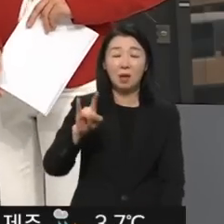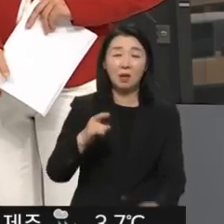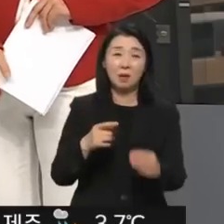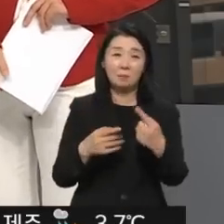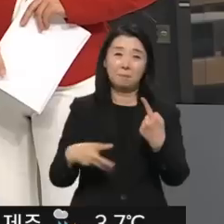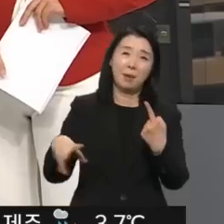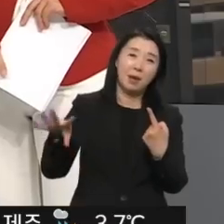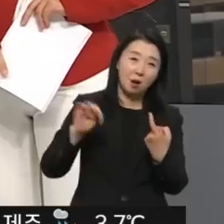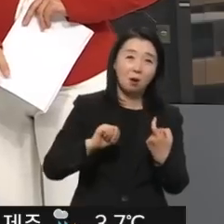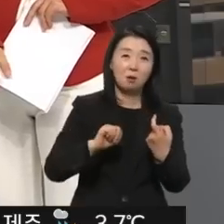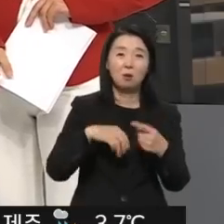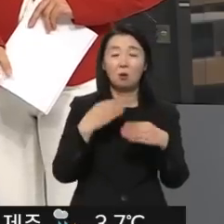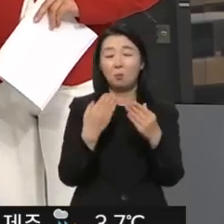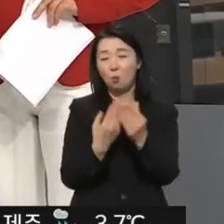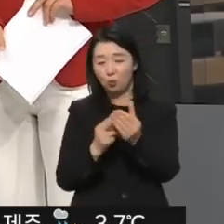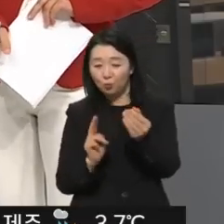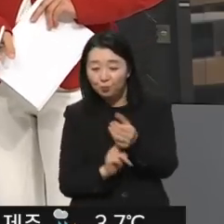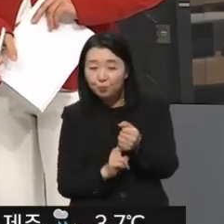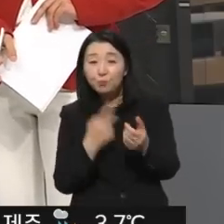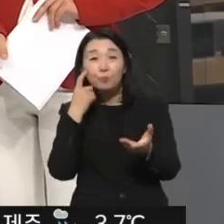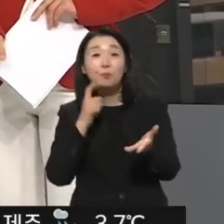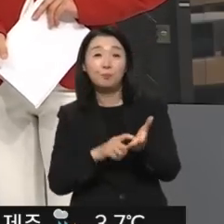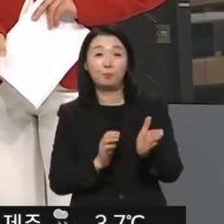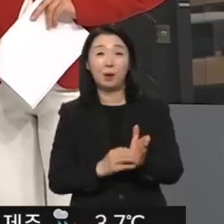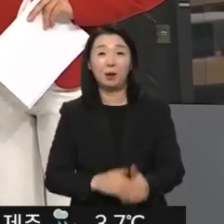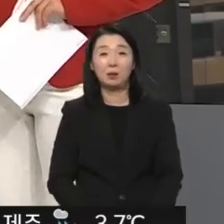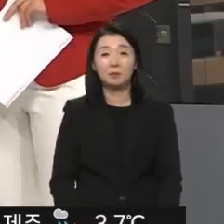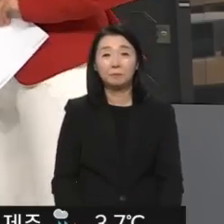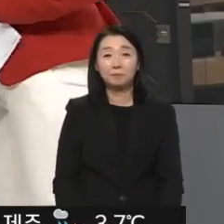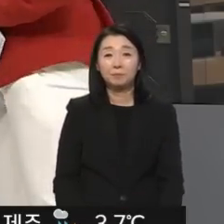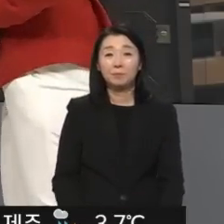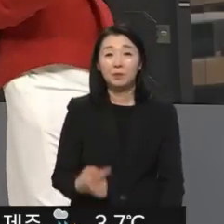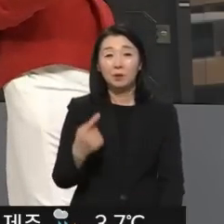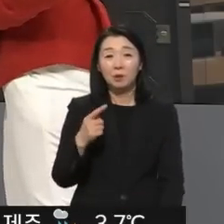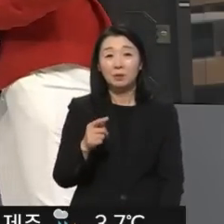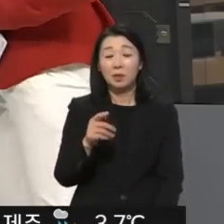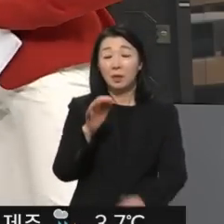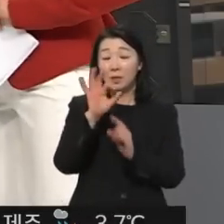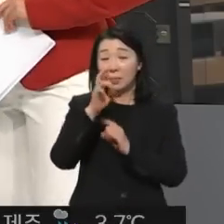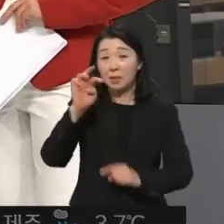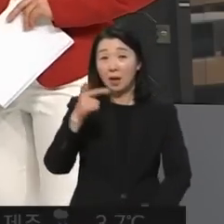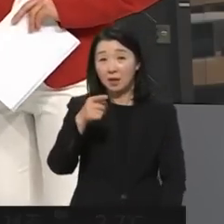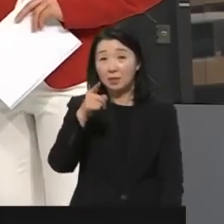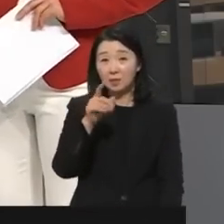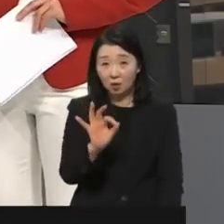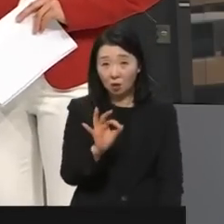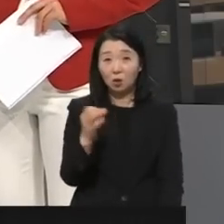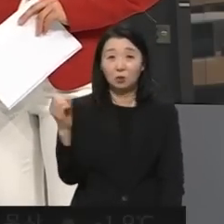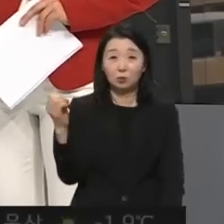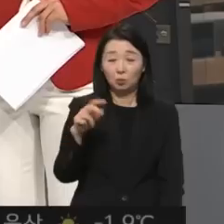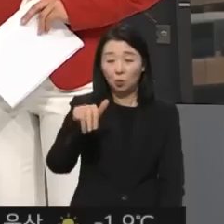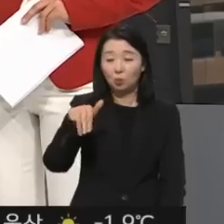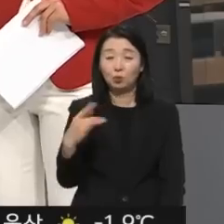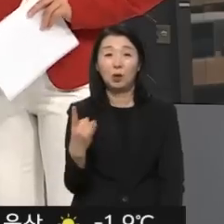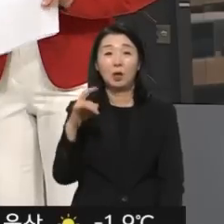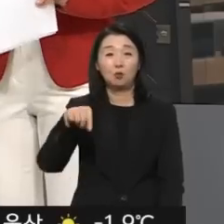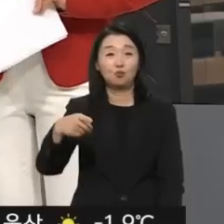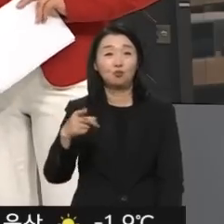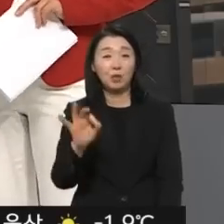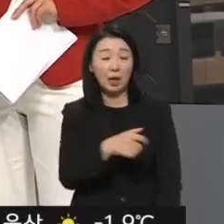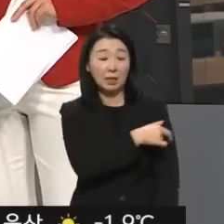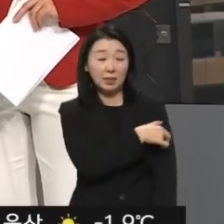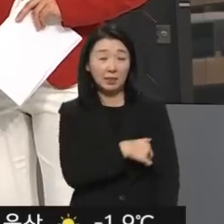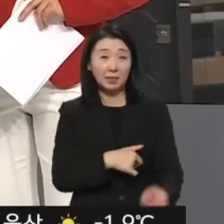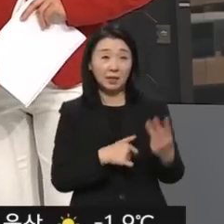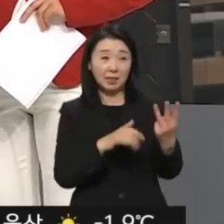혐의를 포착했다고 합니다. 검찰은 어제 화천대유 이한성 공동대표 그리고 이 최우향 이사 등